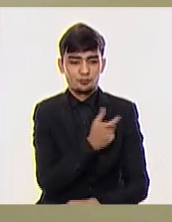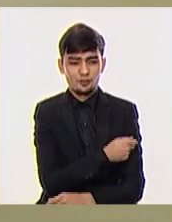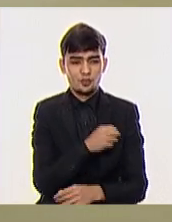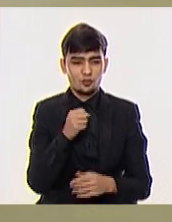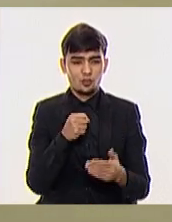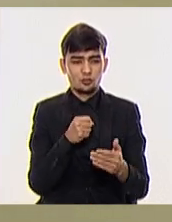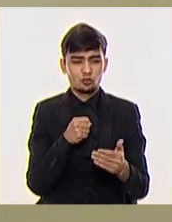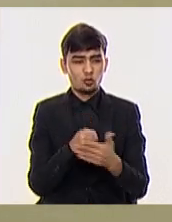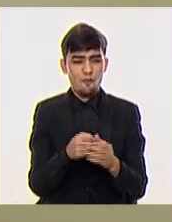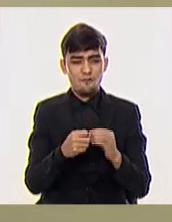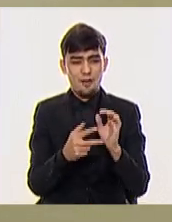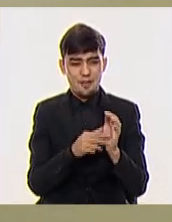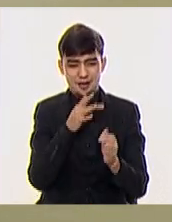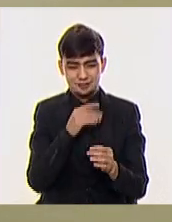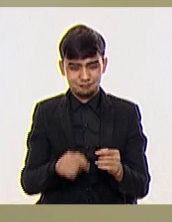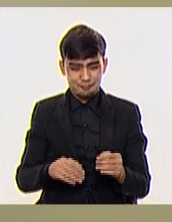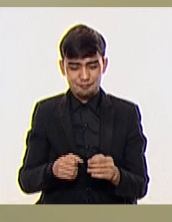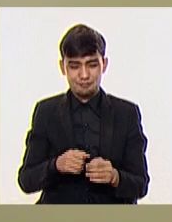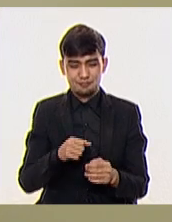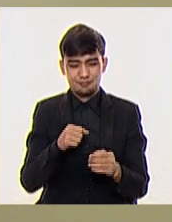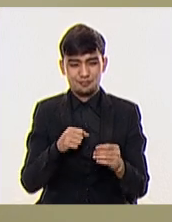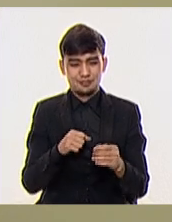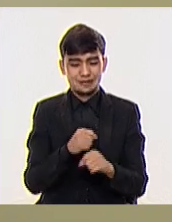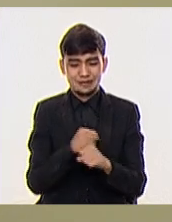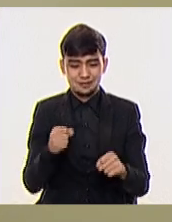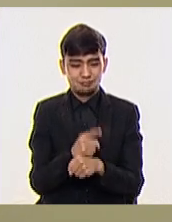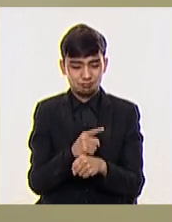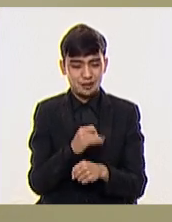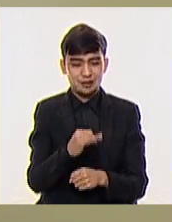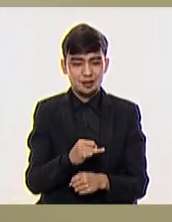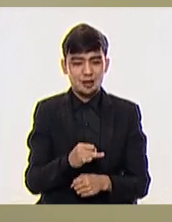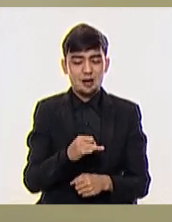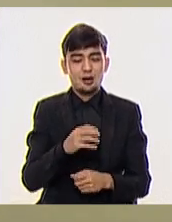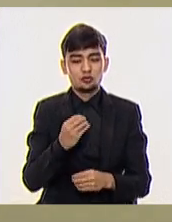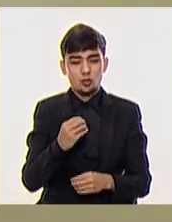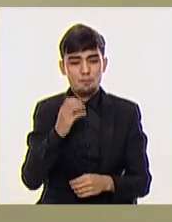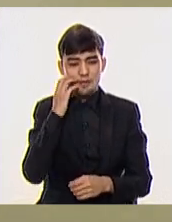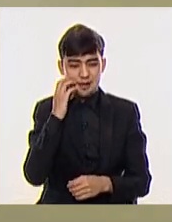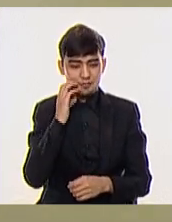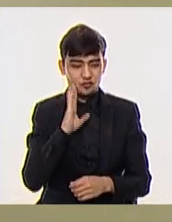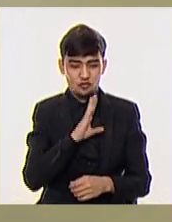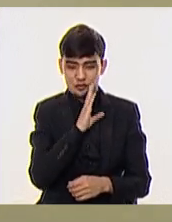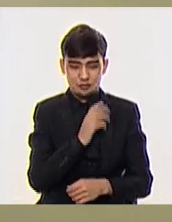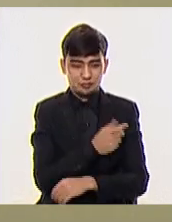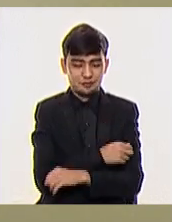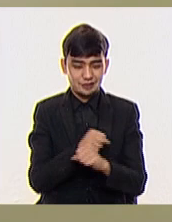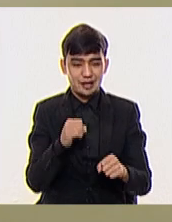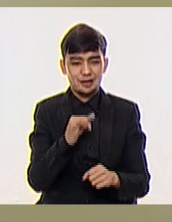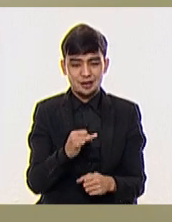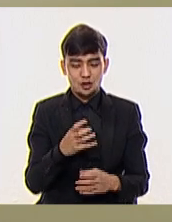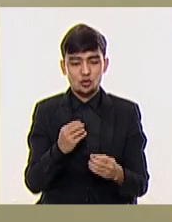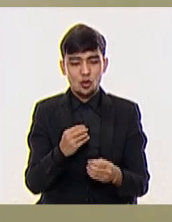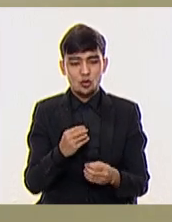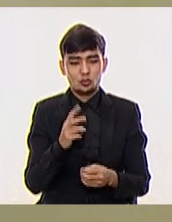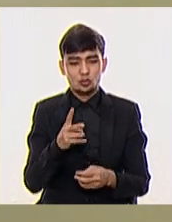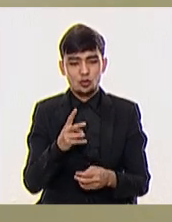18 жасқа дейінгі балаларға алуға болмайды. Екіншіден жүкті әйел адамдарға және де